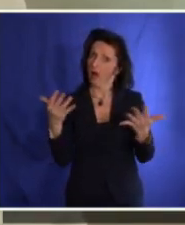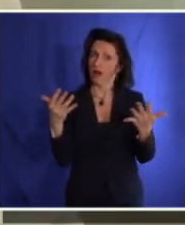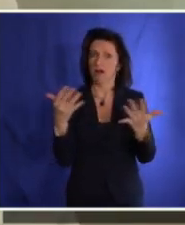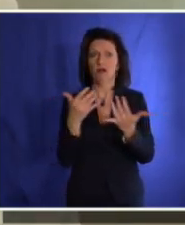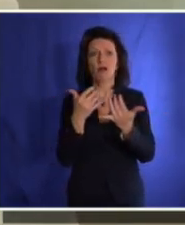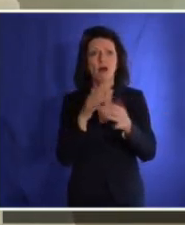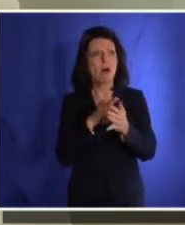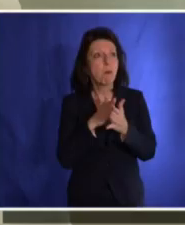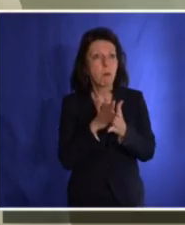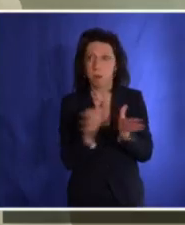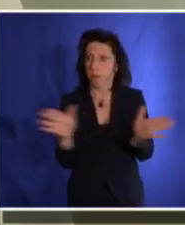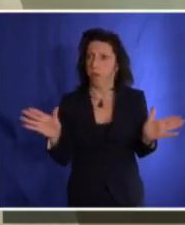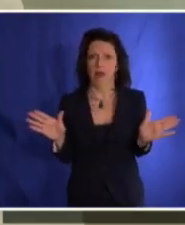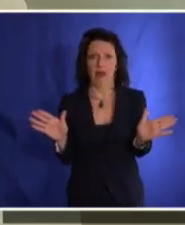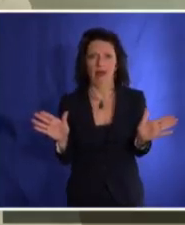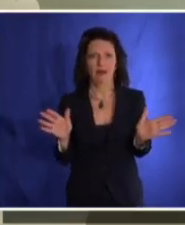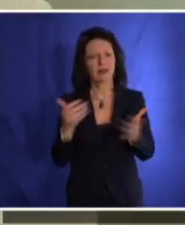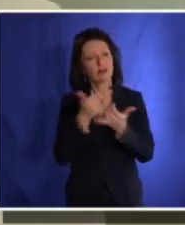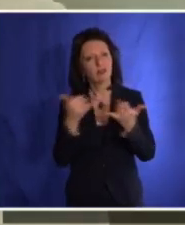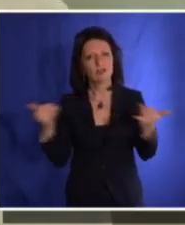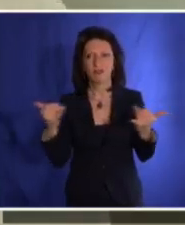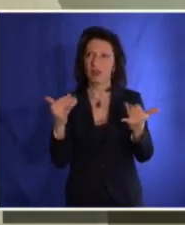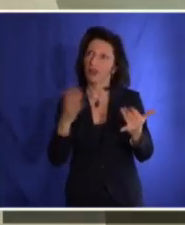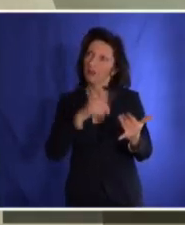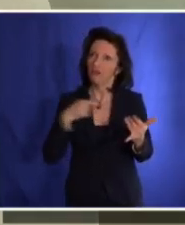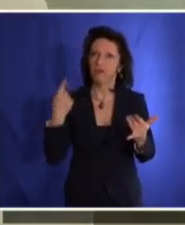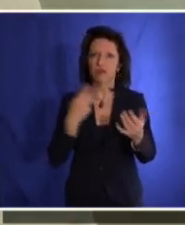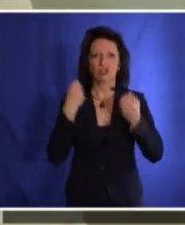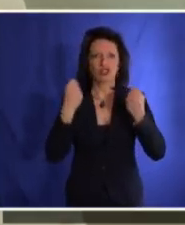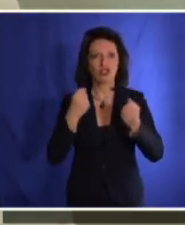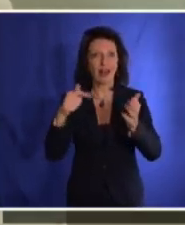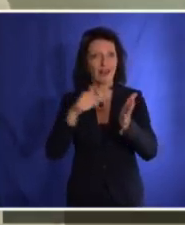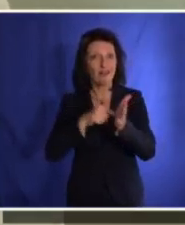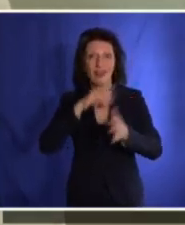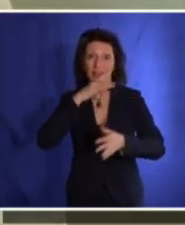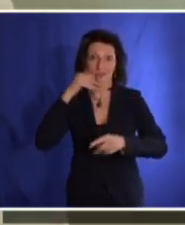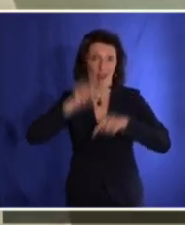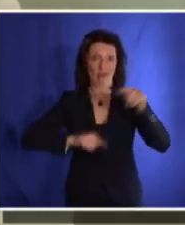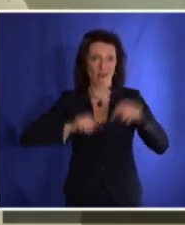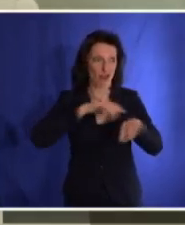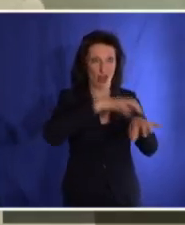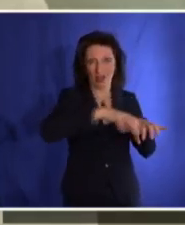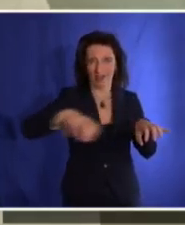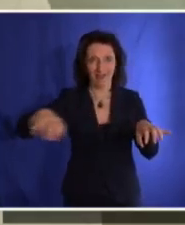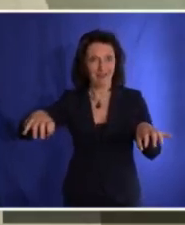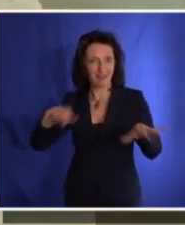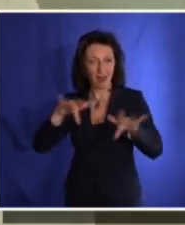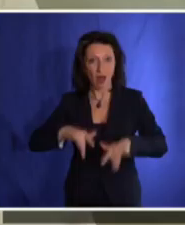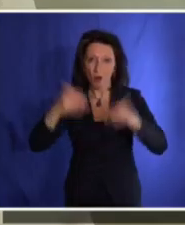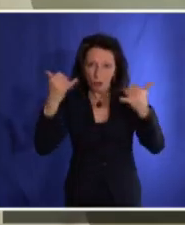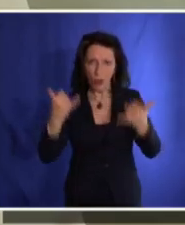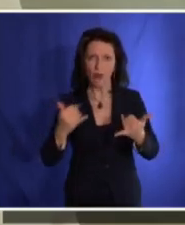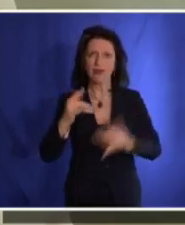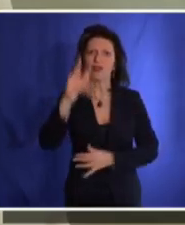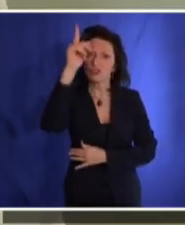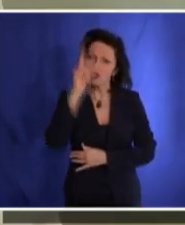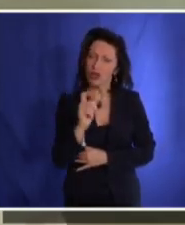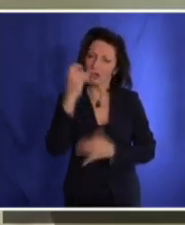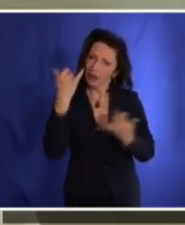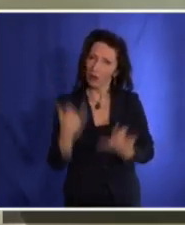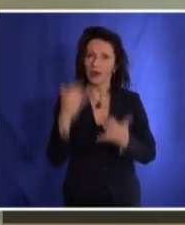ist unsere Stärke. Heute ist der Start. Heute beginnen wir